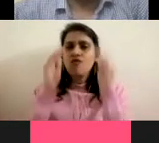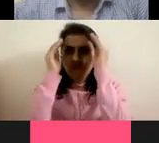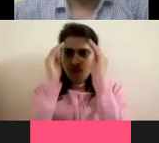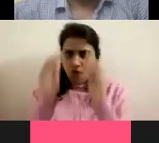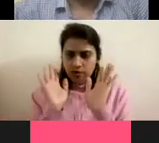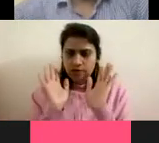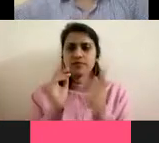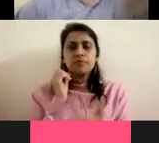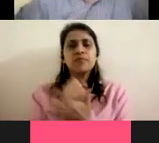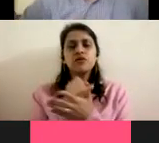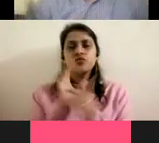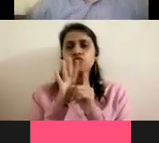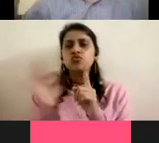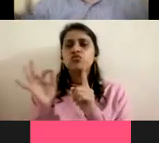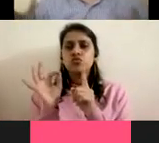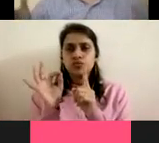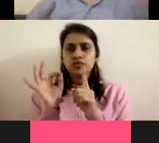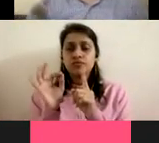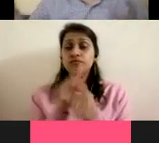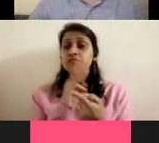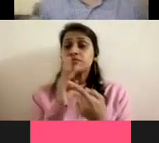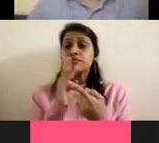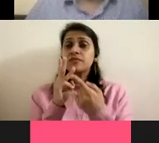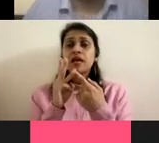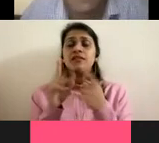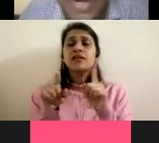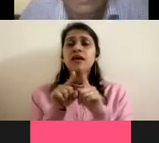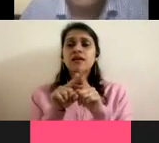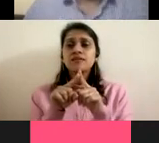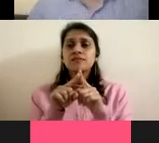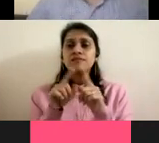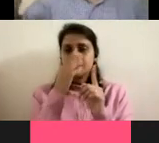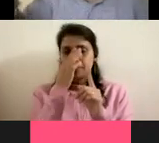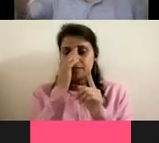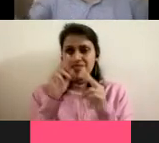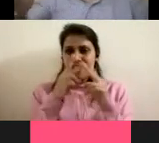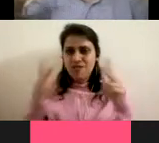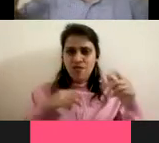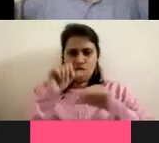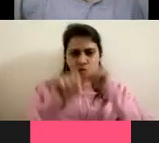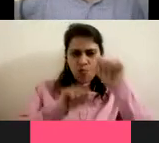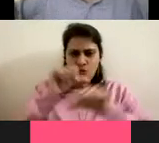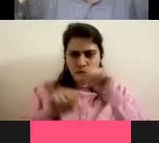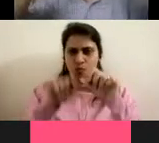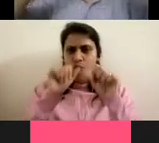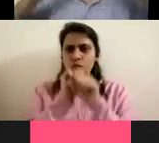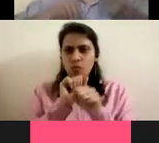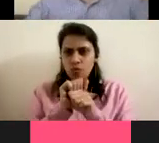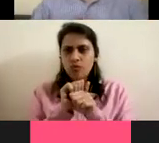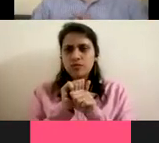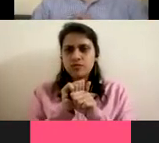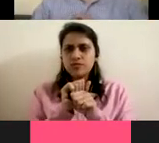प्रैक्टिस सिमिलरली जो फिल्टरिंग अप्रोच है काफी सारे प्रोसेसेस हमारे फिल्टरिंग 10 लोगों में से